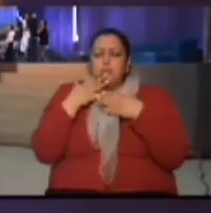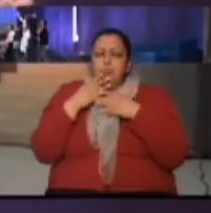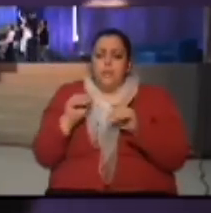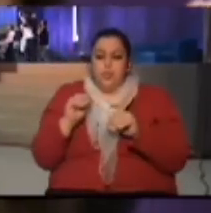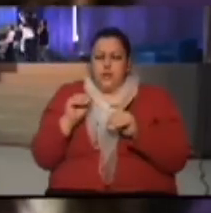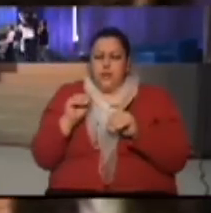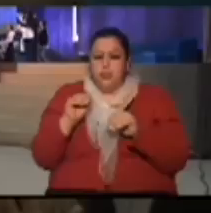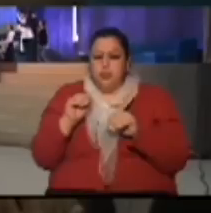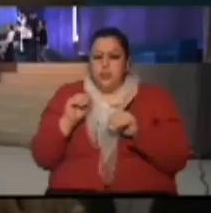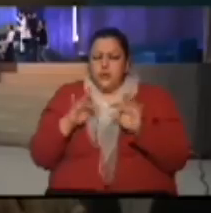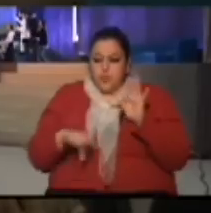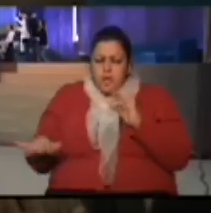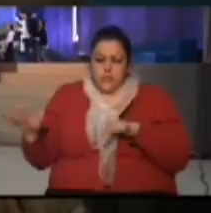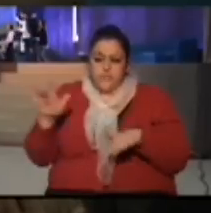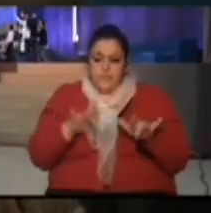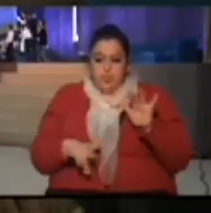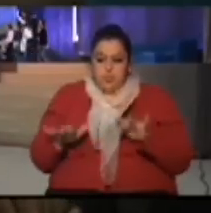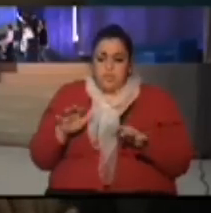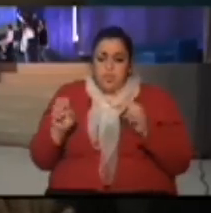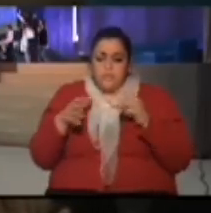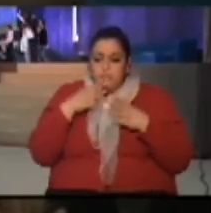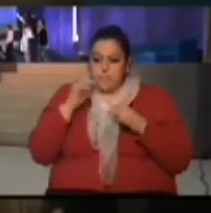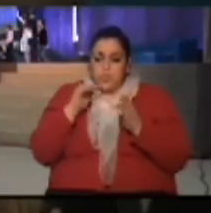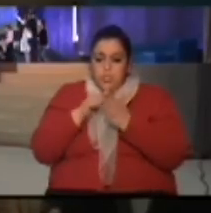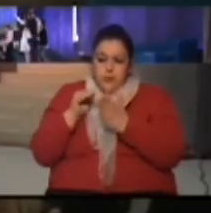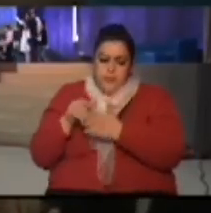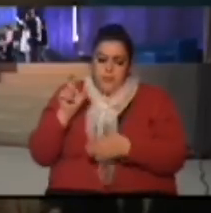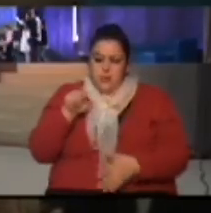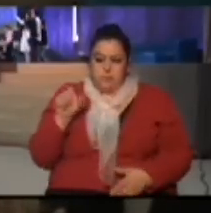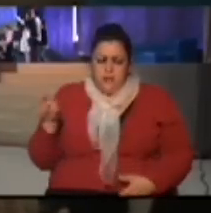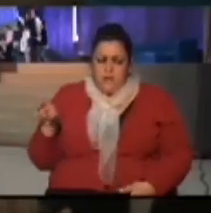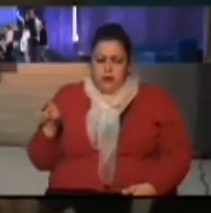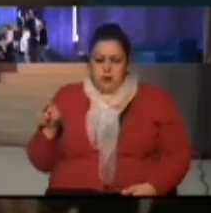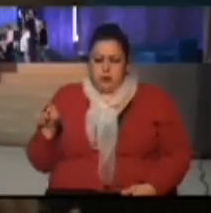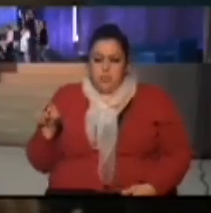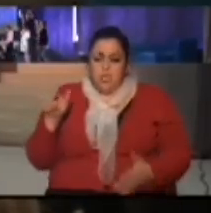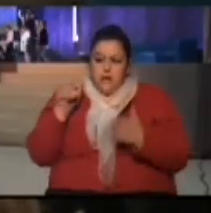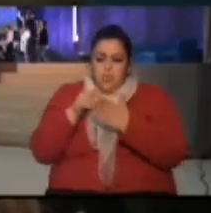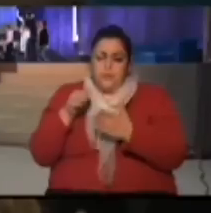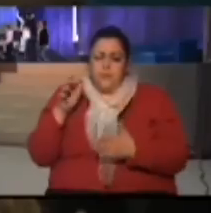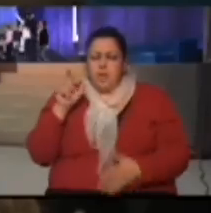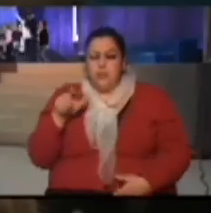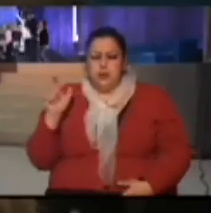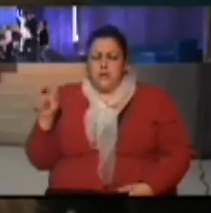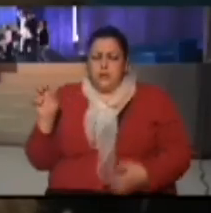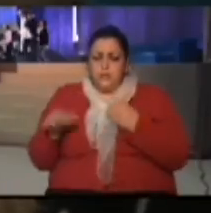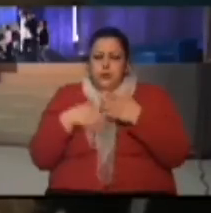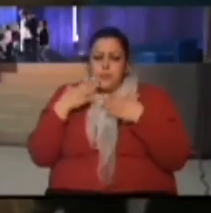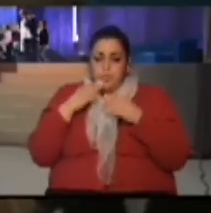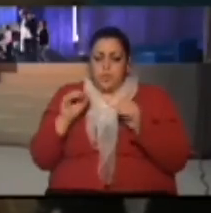շարժվիր խնդրեմ Շարժվիր կպիր մարդկանց Կպիր մարդկանց Սուրբ Հոգի խնդրում